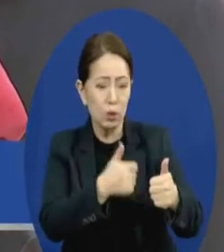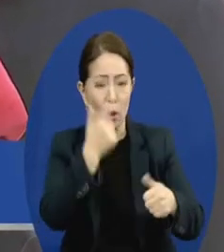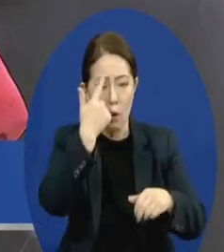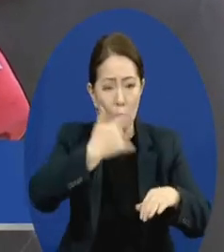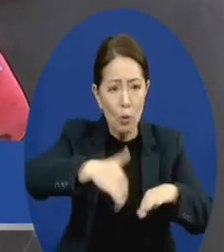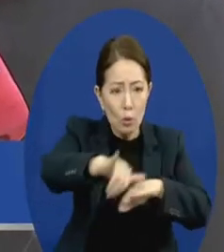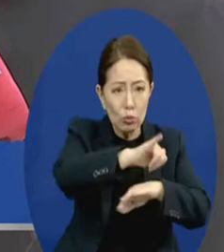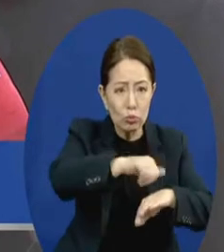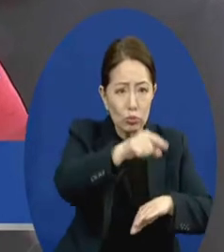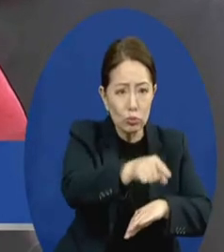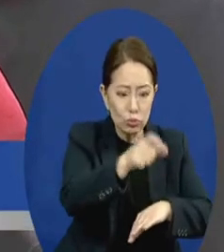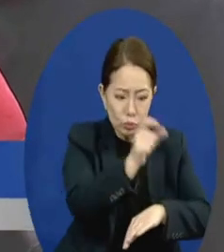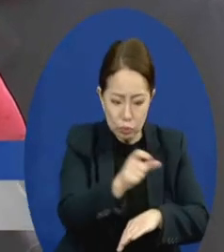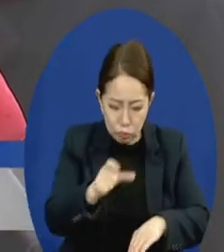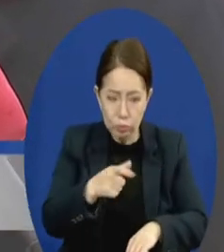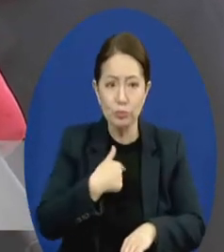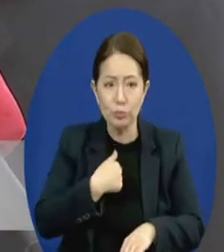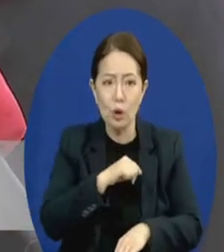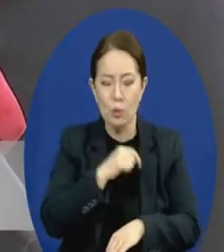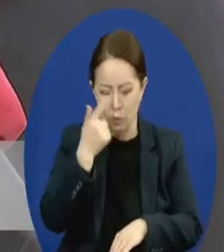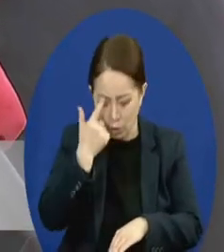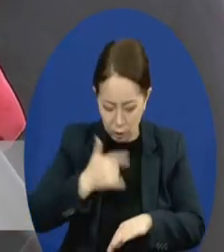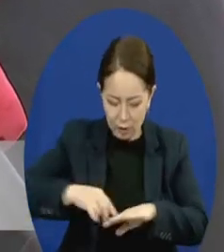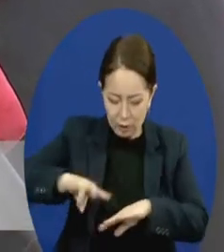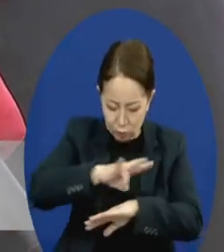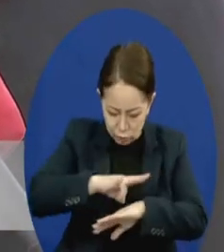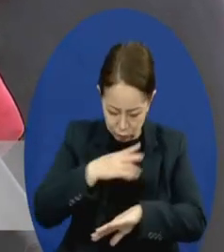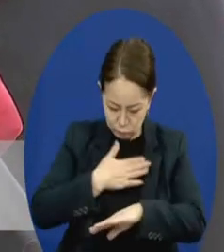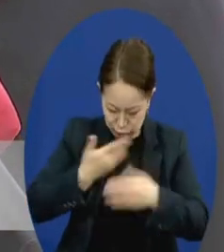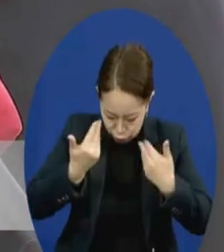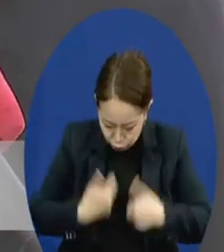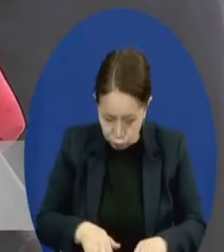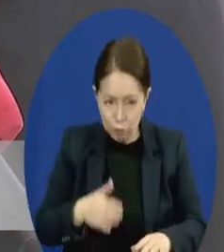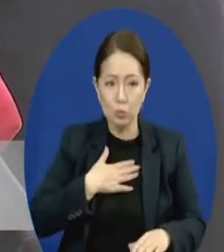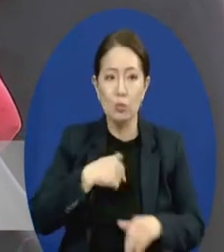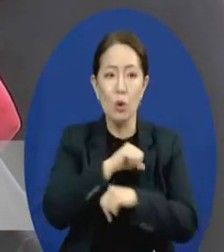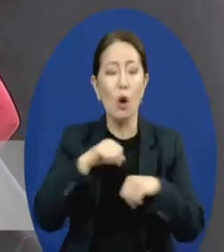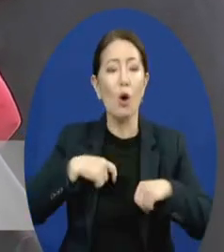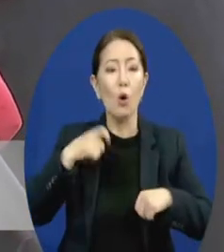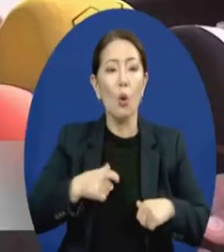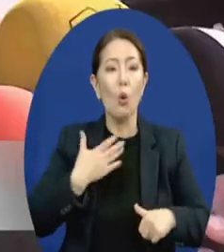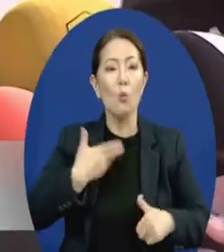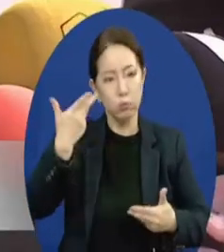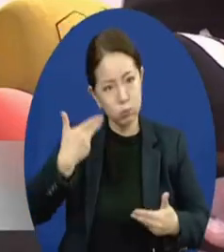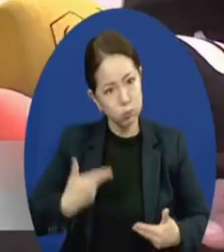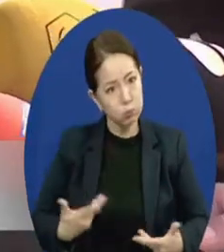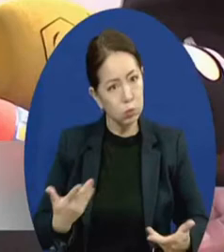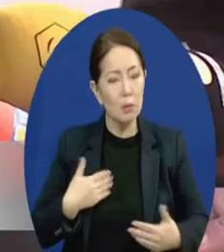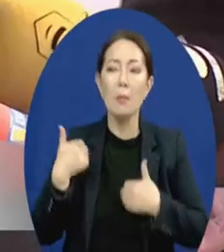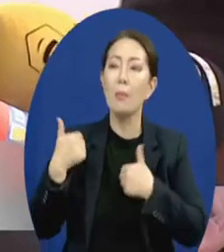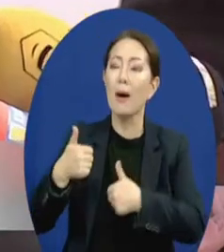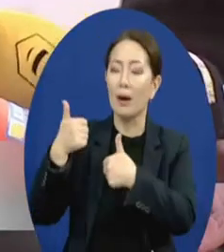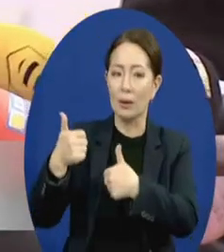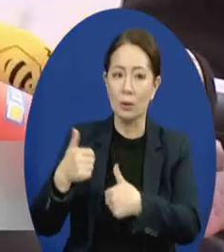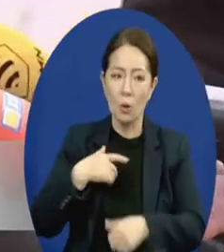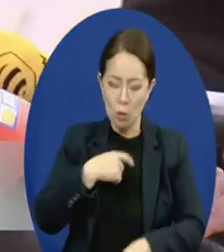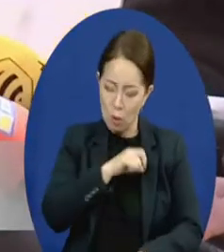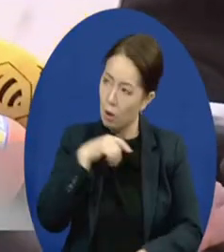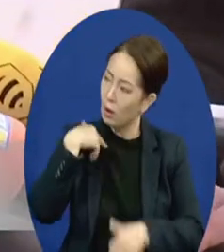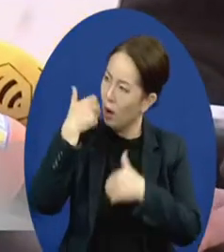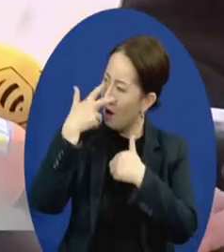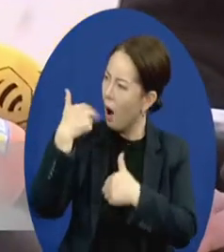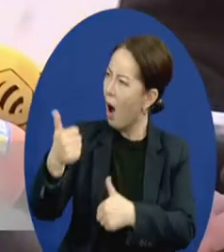иргэн Монгол нутагт эргэн болж төрсэн энэ бол одоо бидний хүн болгоны бахархал. Хүн ямар нэгэнд бахархчээ